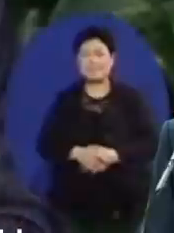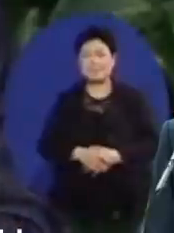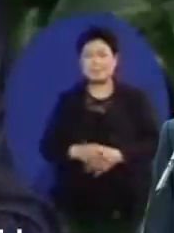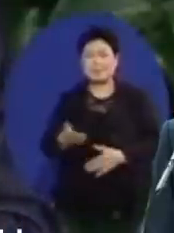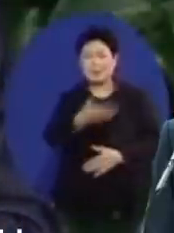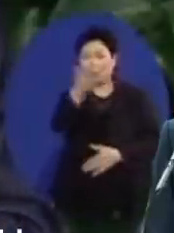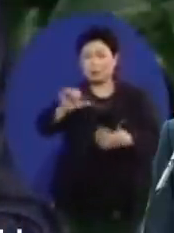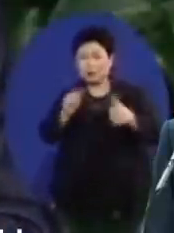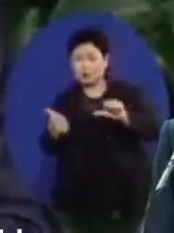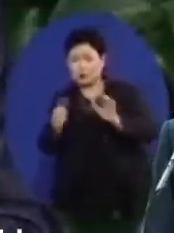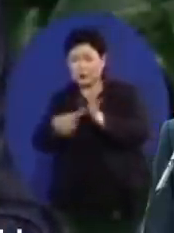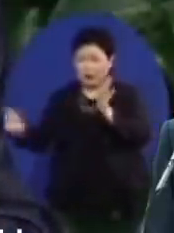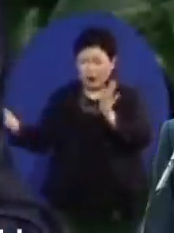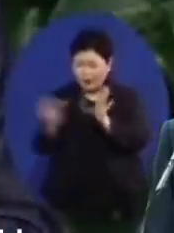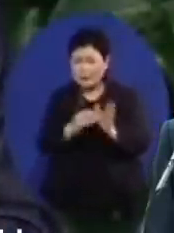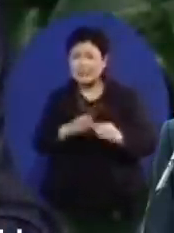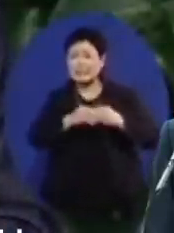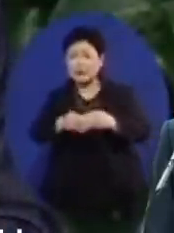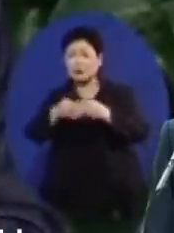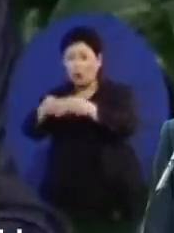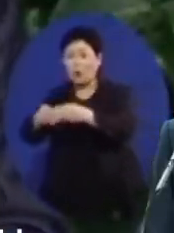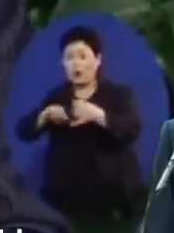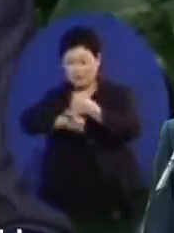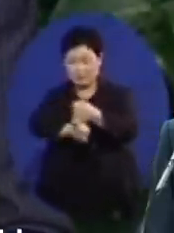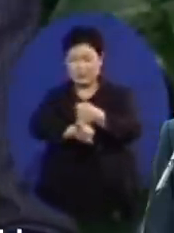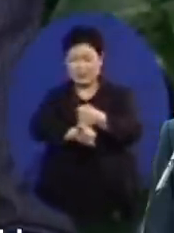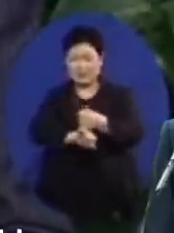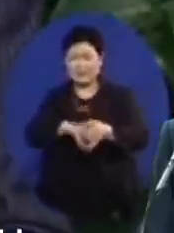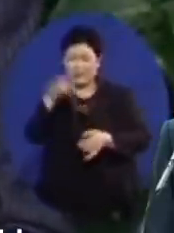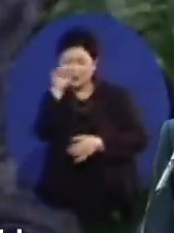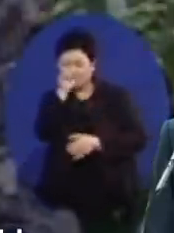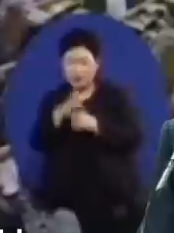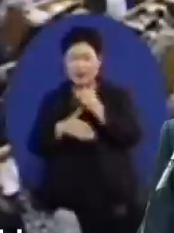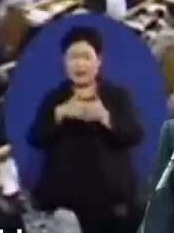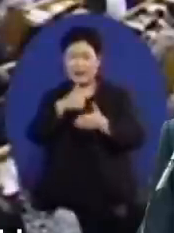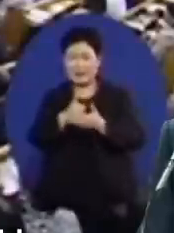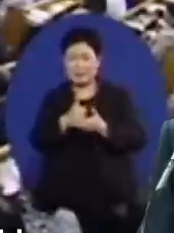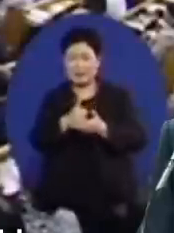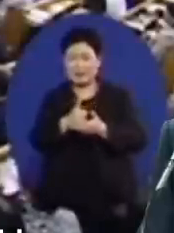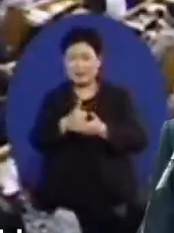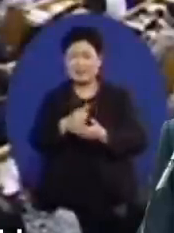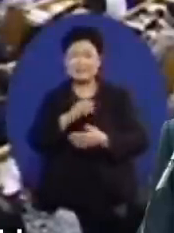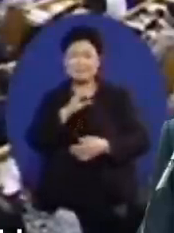여러분 죽을 때까지 인도해요. 그렇게 좋은 하나님이 세상에 어디 계십니까?